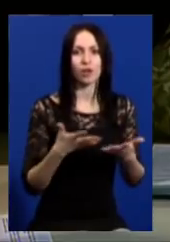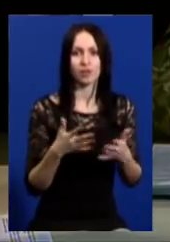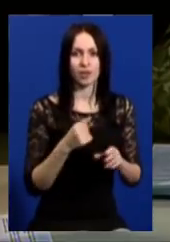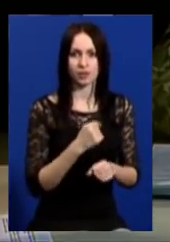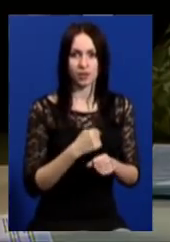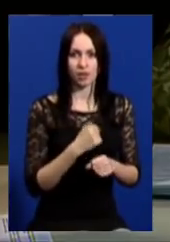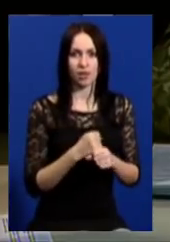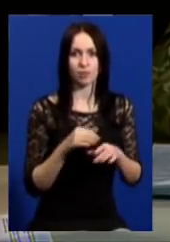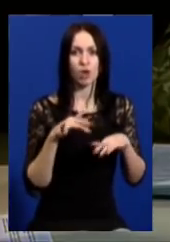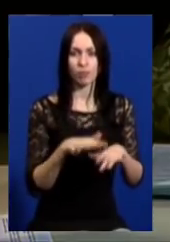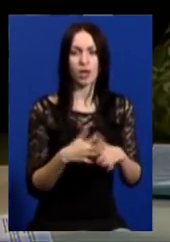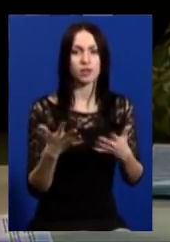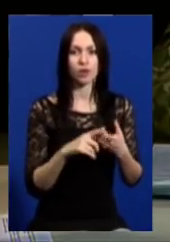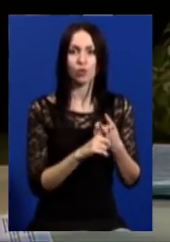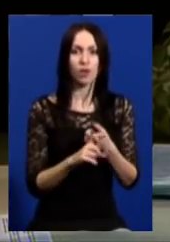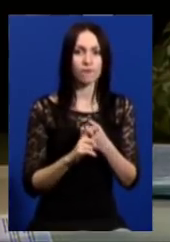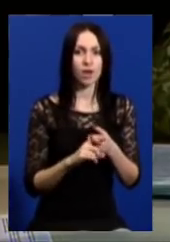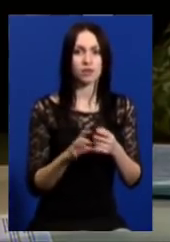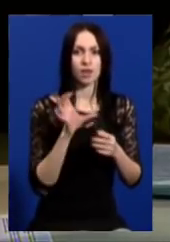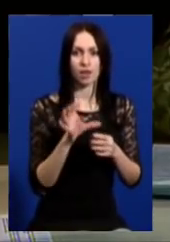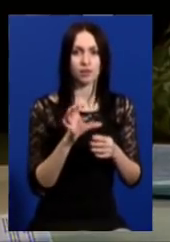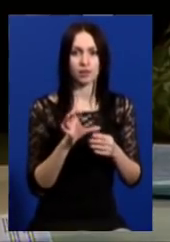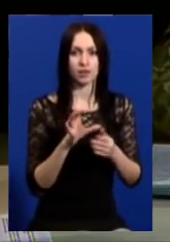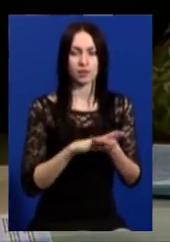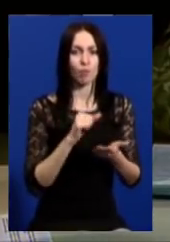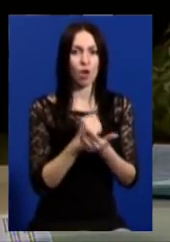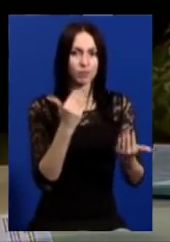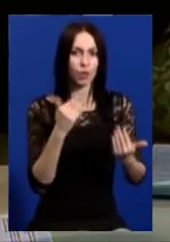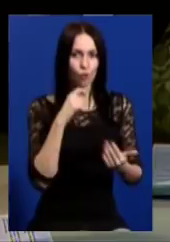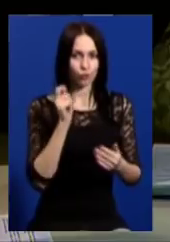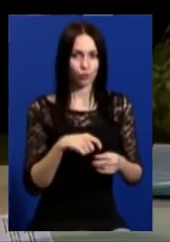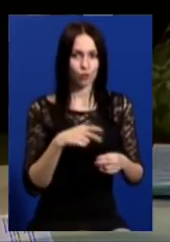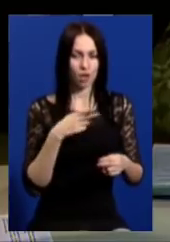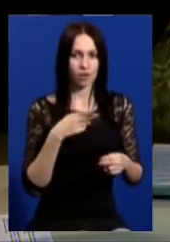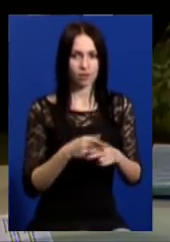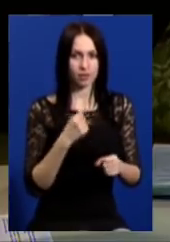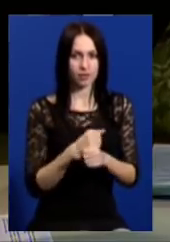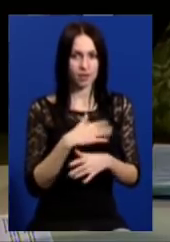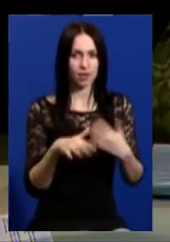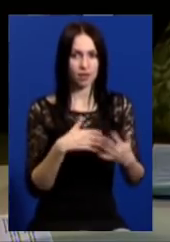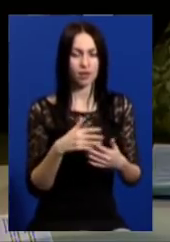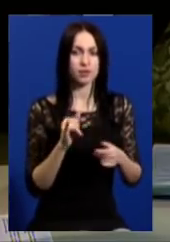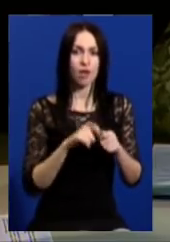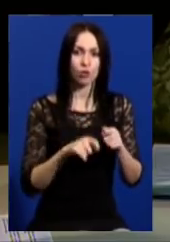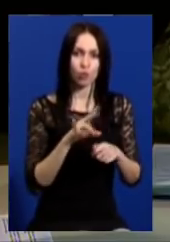здійснювати заходи, які пов'язані з дестабілізацією обстановки в Україні. Тобто контролю другої лінії